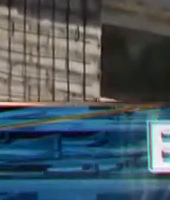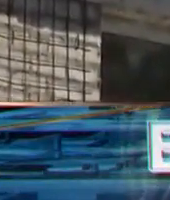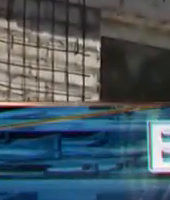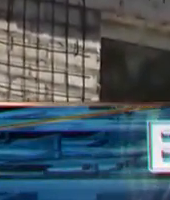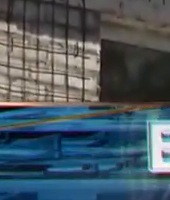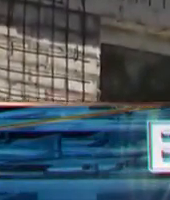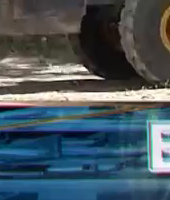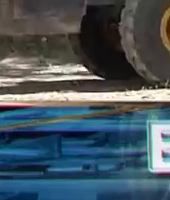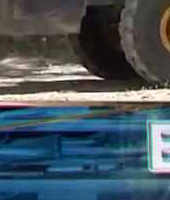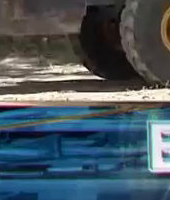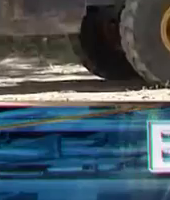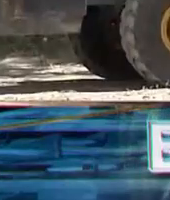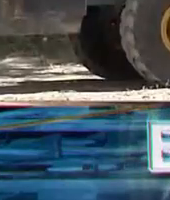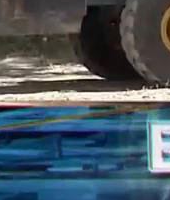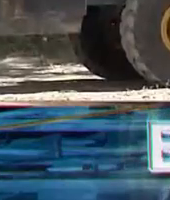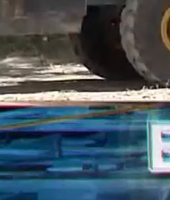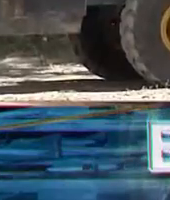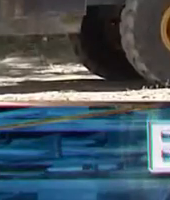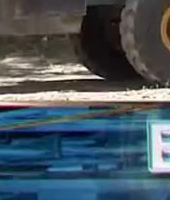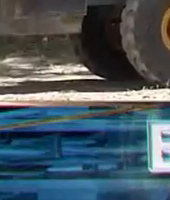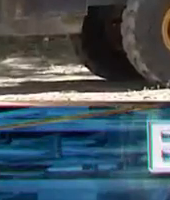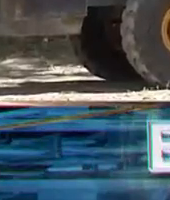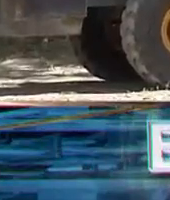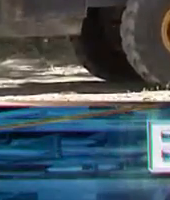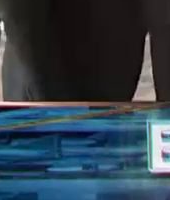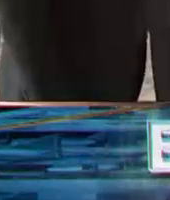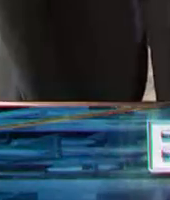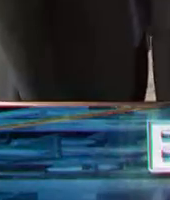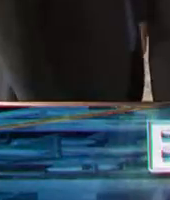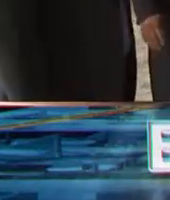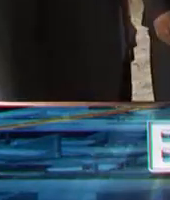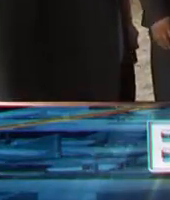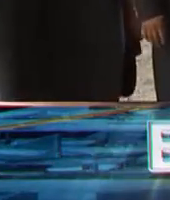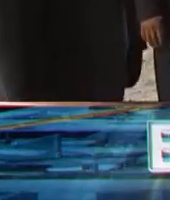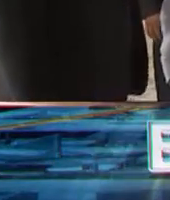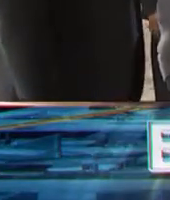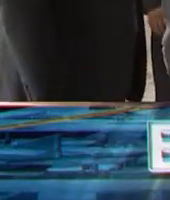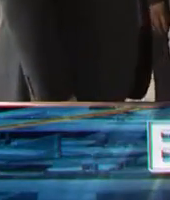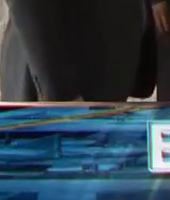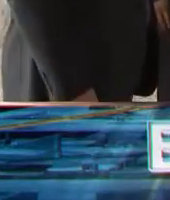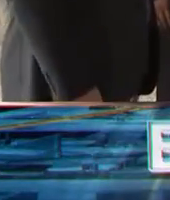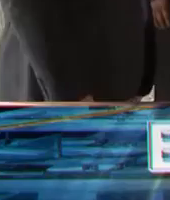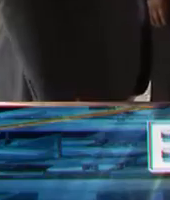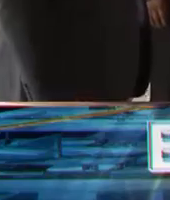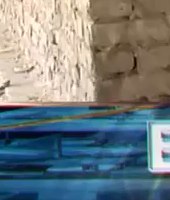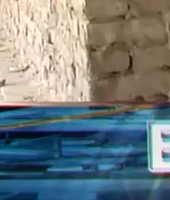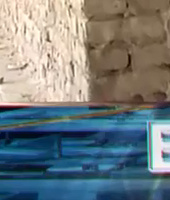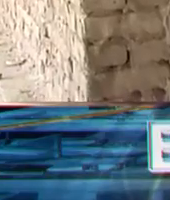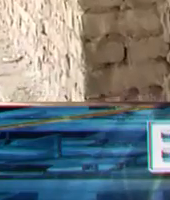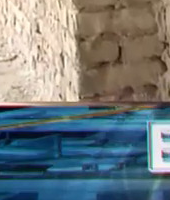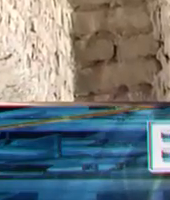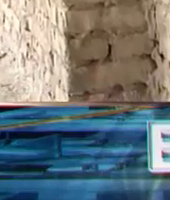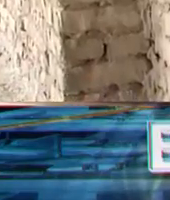Судың да сұрауы бар. Талдықорғанда жұмыспен қамтудың жол картасымен 38 жоба іске аспақ. Оған 14 миллиард теңге бөлінген.